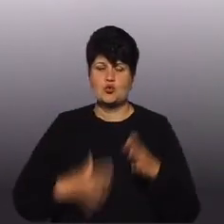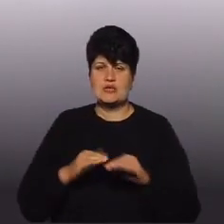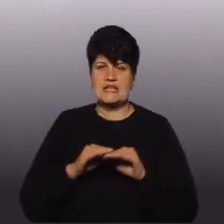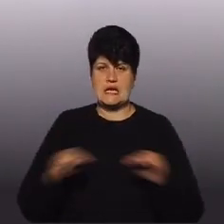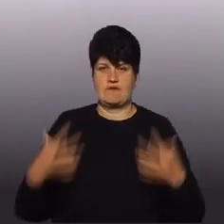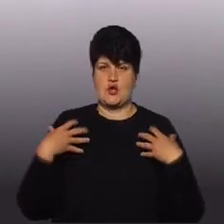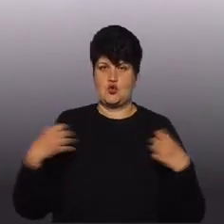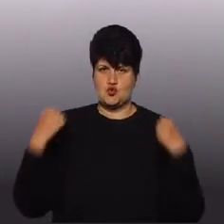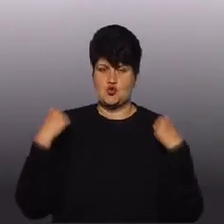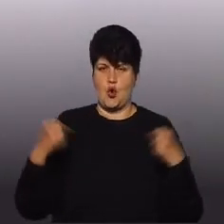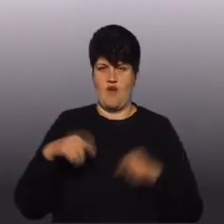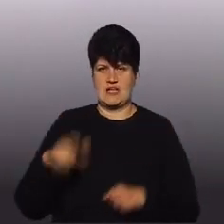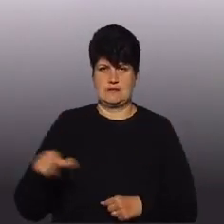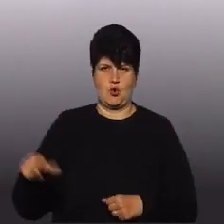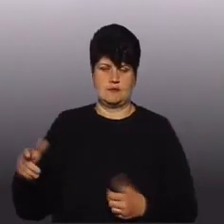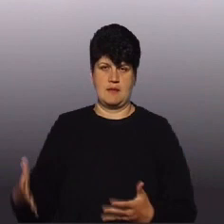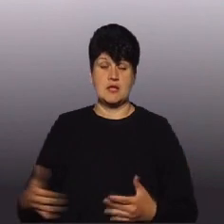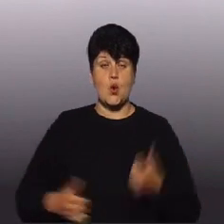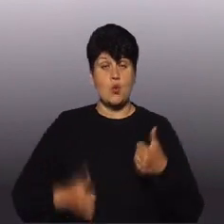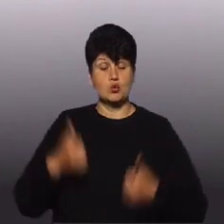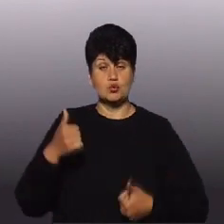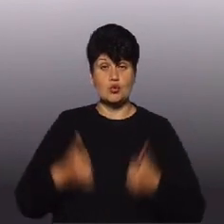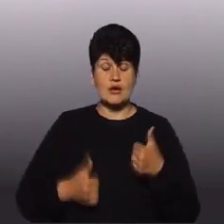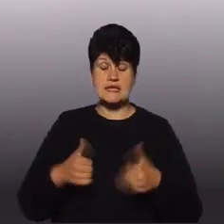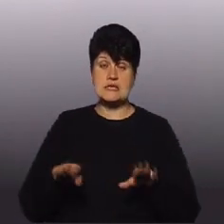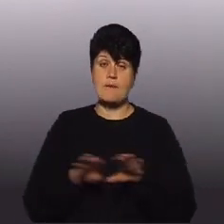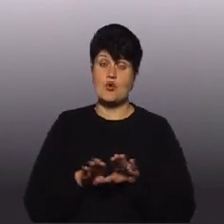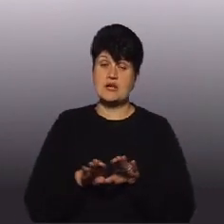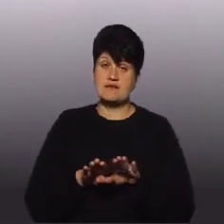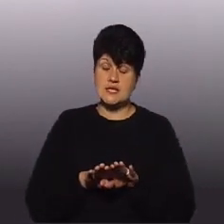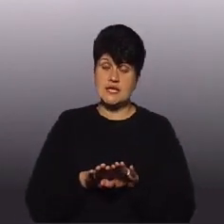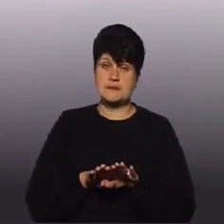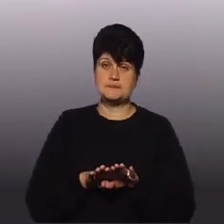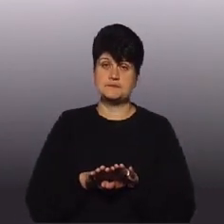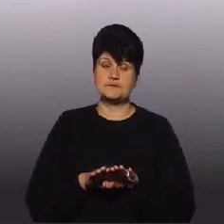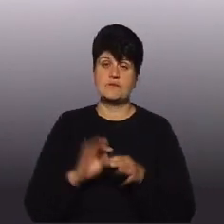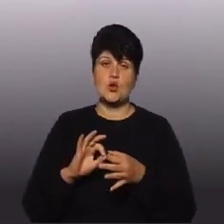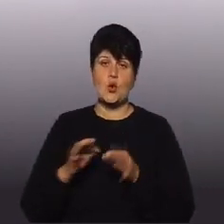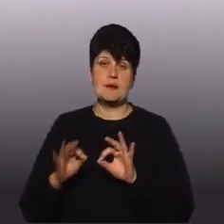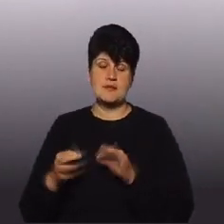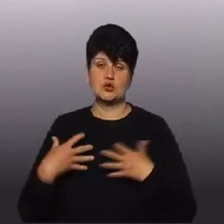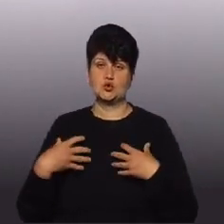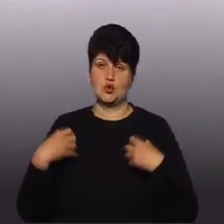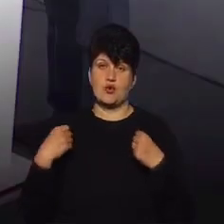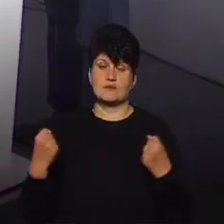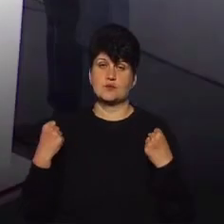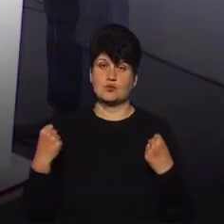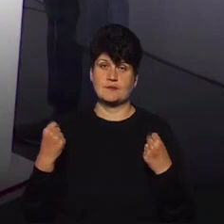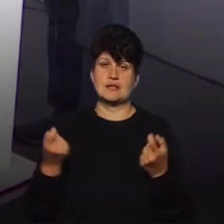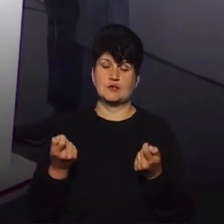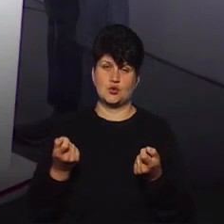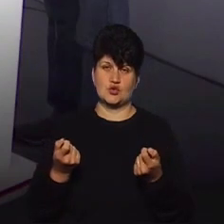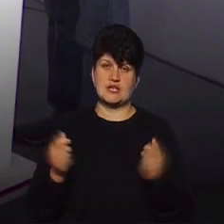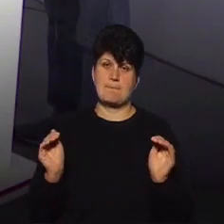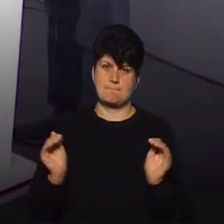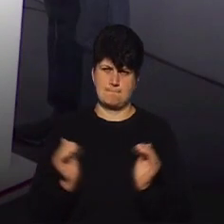рівні здорових. Ну, конкуренція, будемо говорити, в порівнянні із олімпійцями, і здоровими спортсменами, трошки менша